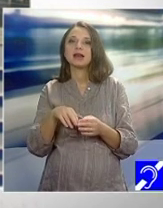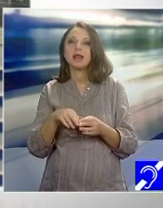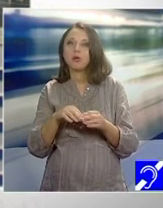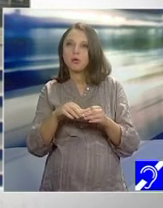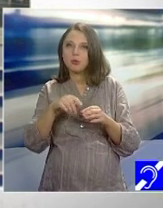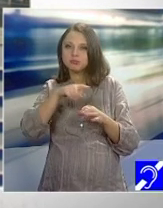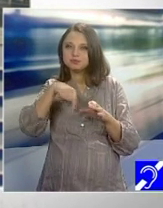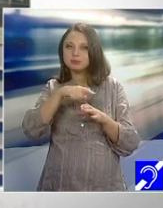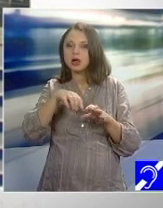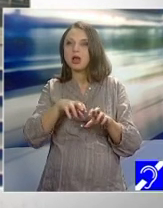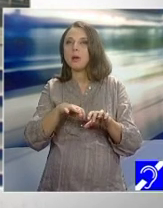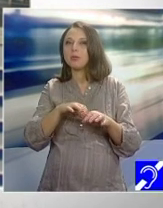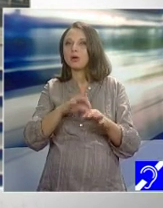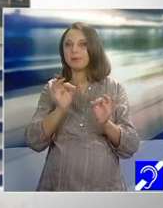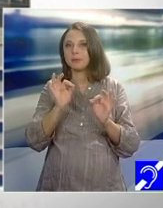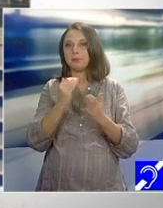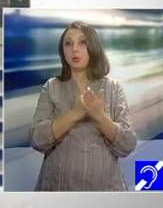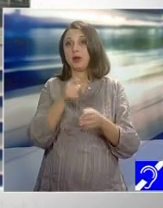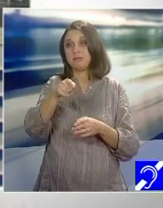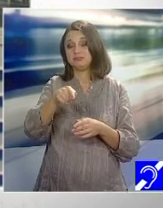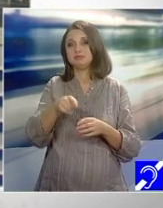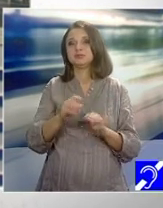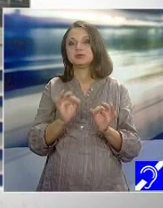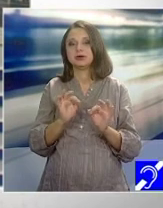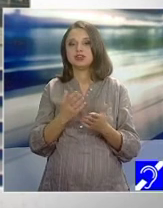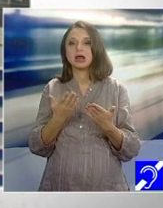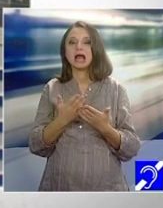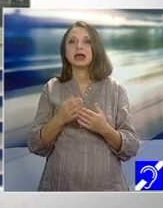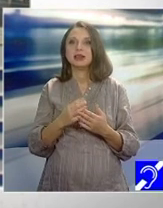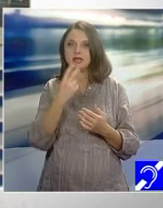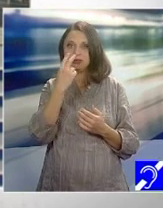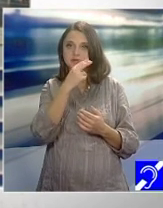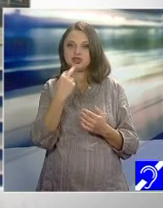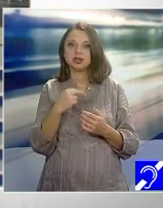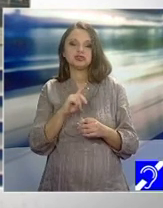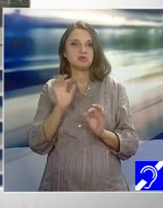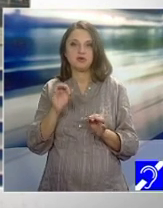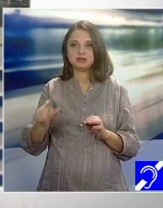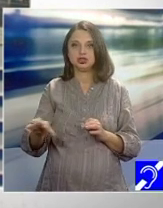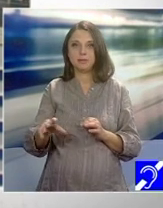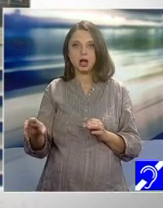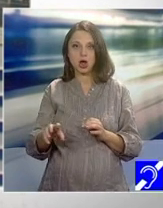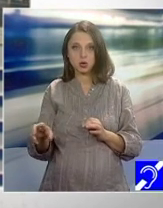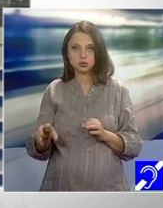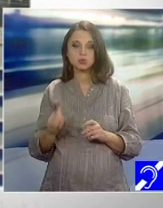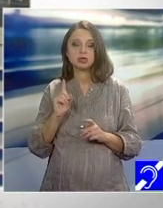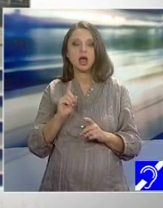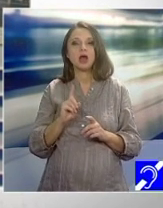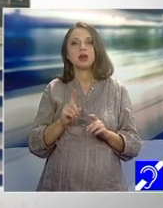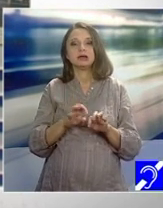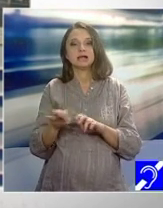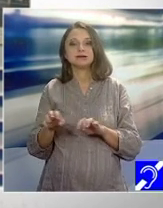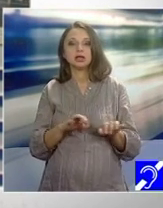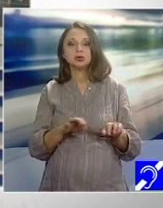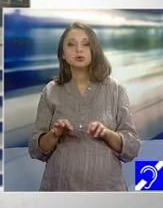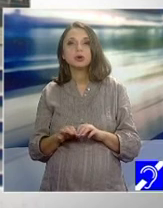îți citește tot ce faci tu în mod normal. Da, nu folosești mouse-ul, folosești numai tastatura, dar da, după cum știe multă